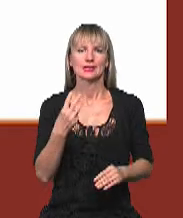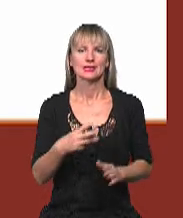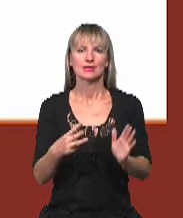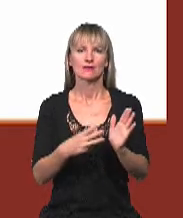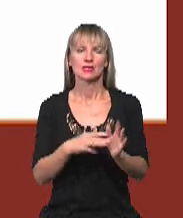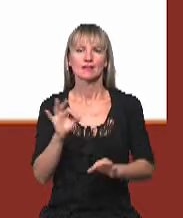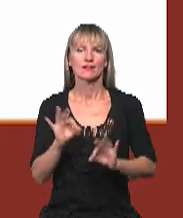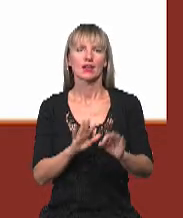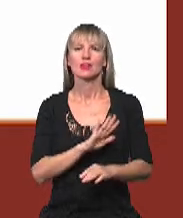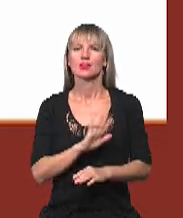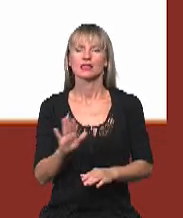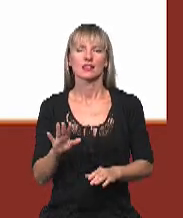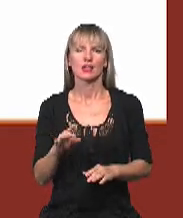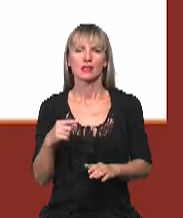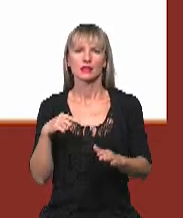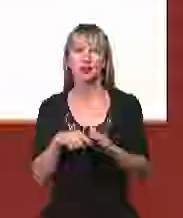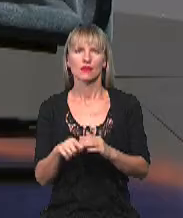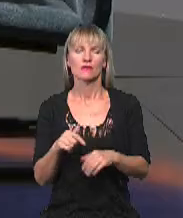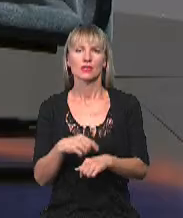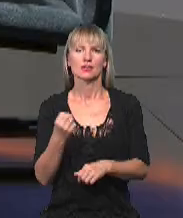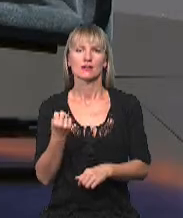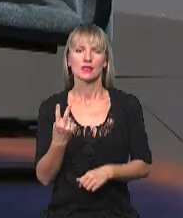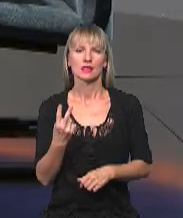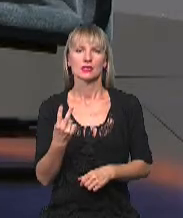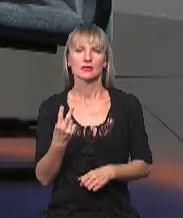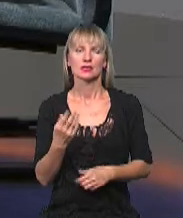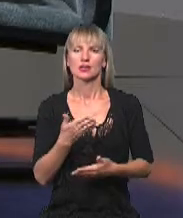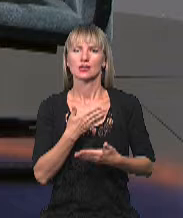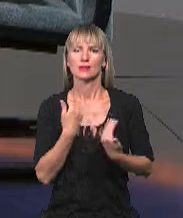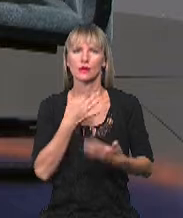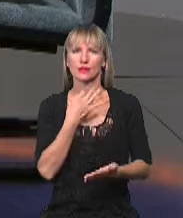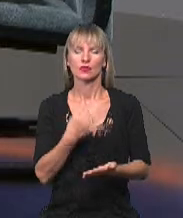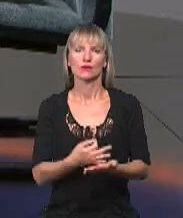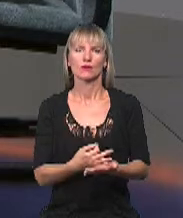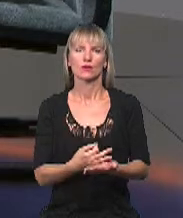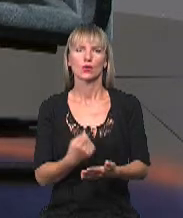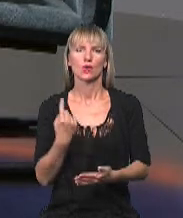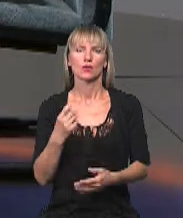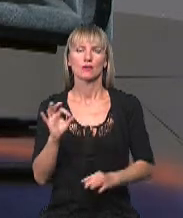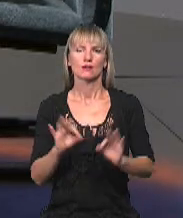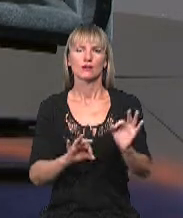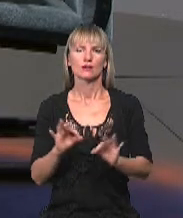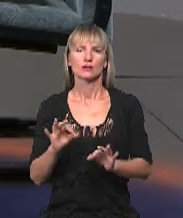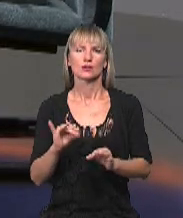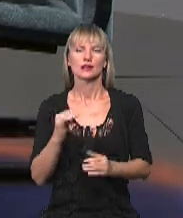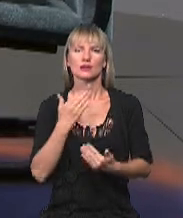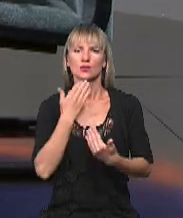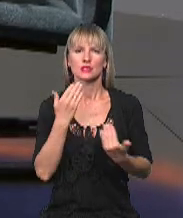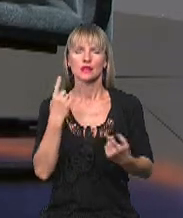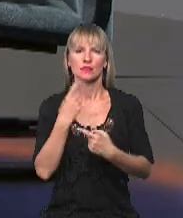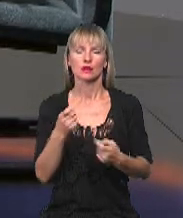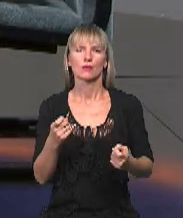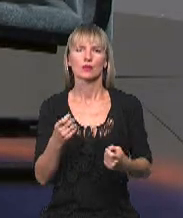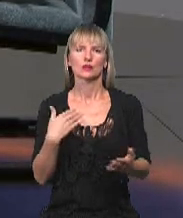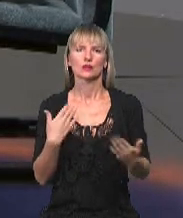38%, неінтегрованими відчувають 12%, не мають відповіді 1%. І остання